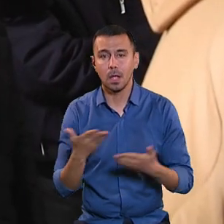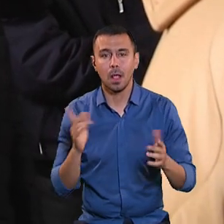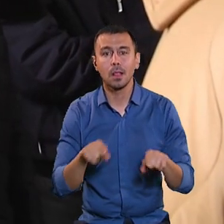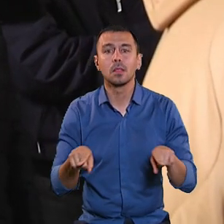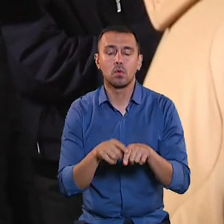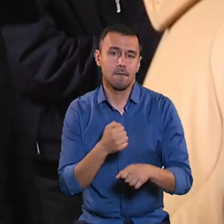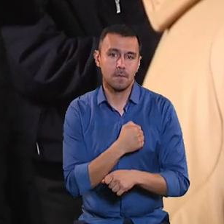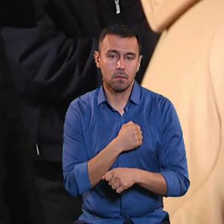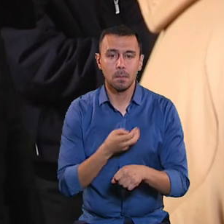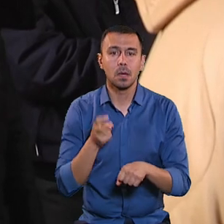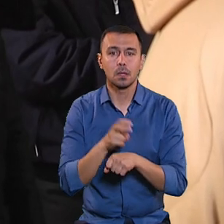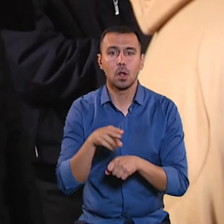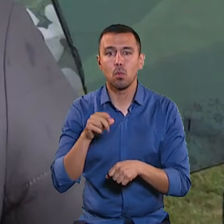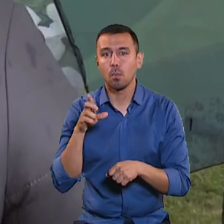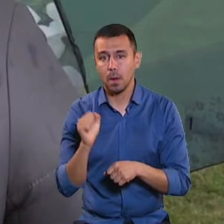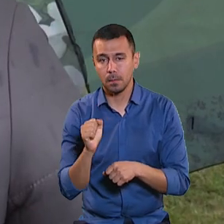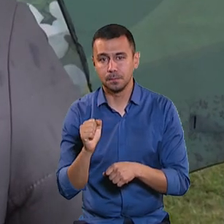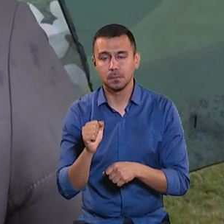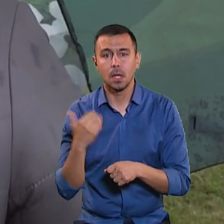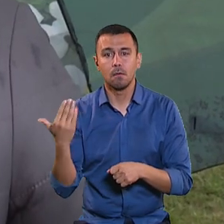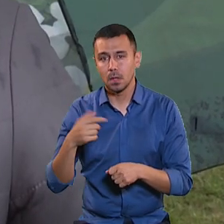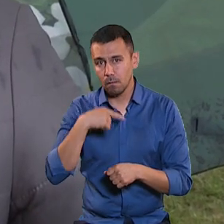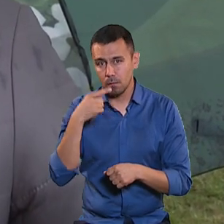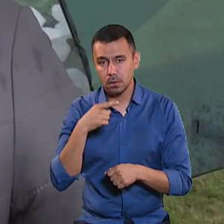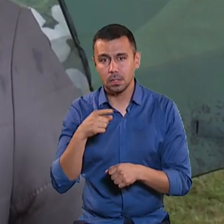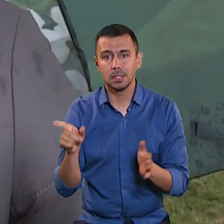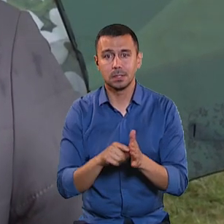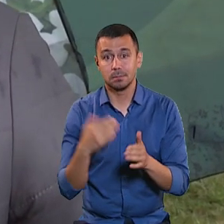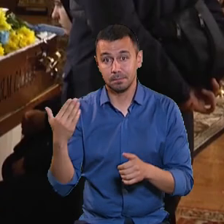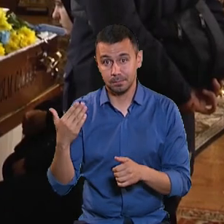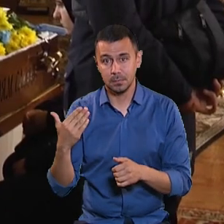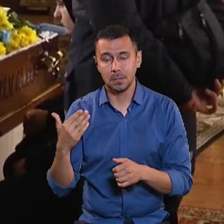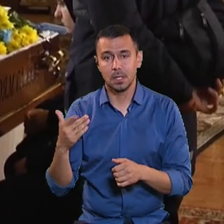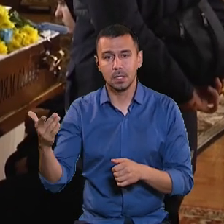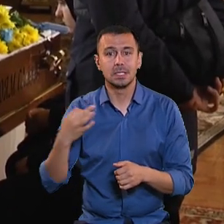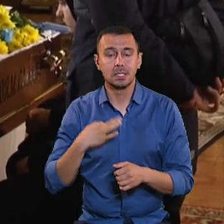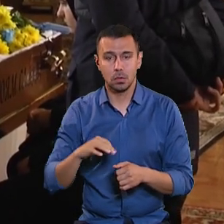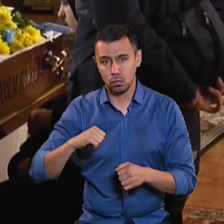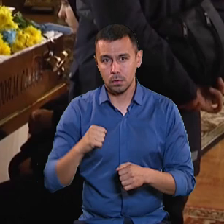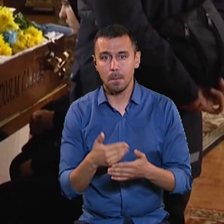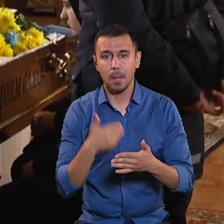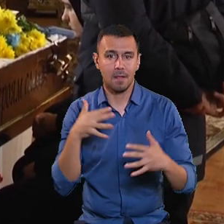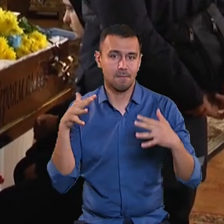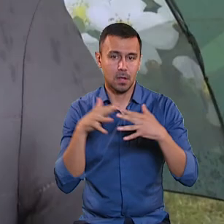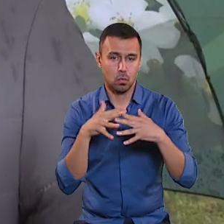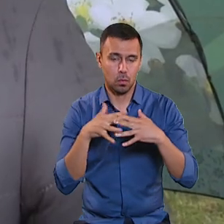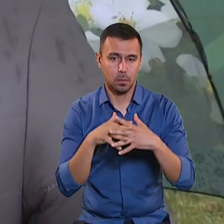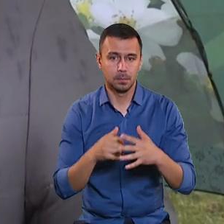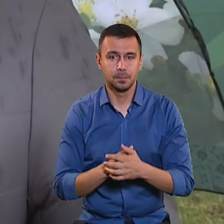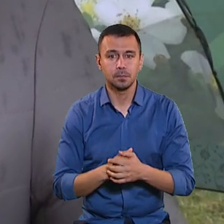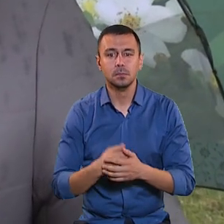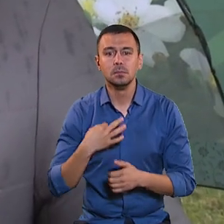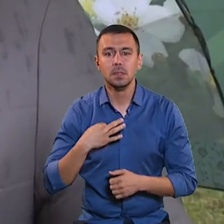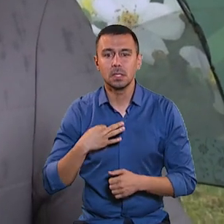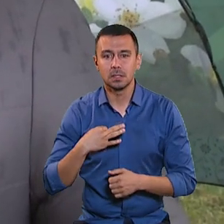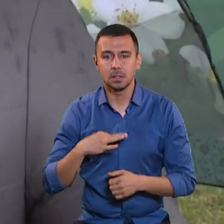також військовий прийшла люба кирильцева жінка каже із Дмитром її син дружив ще до повномаштабної війни і